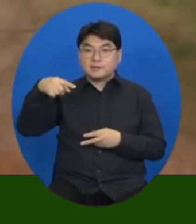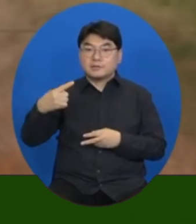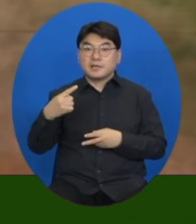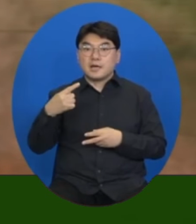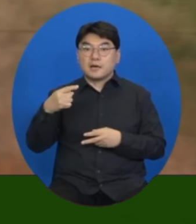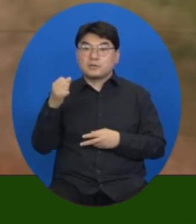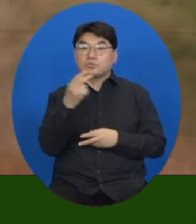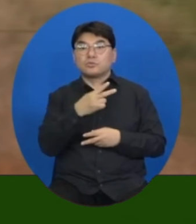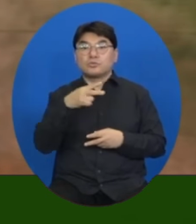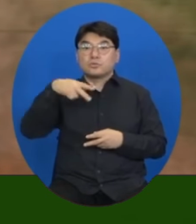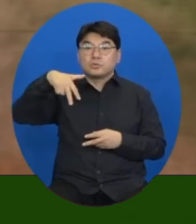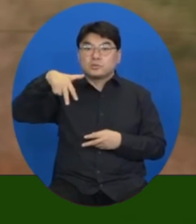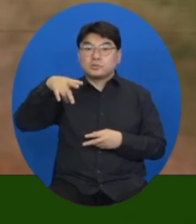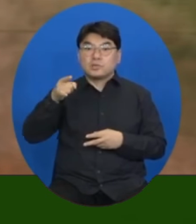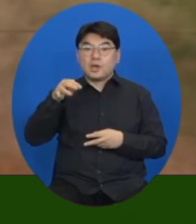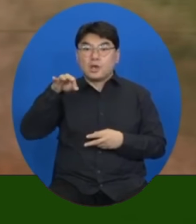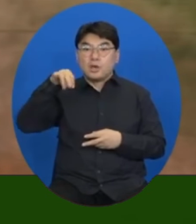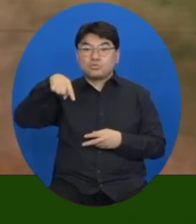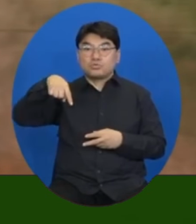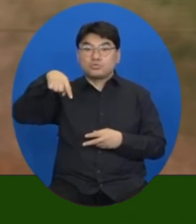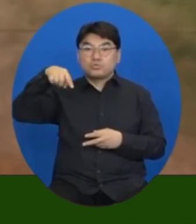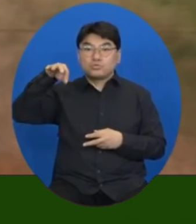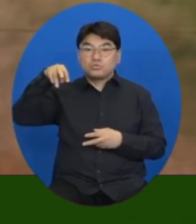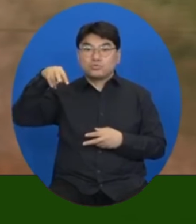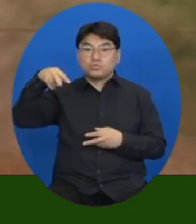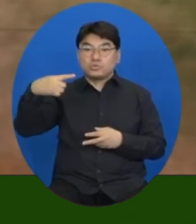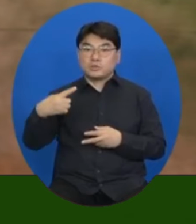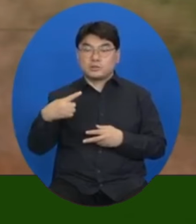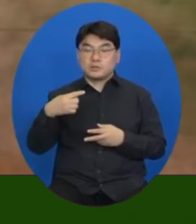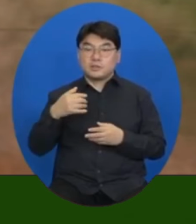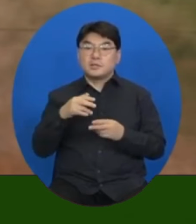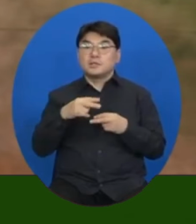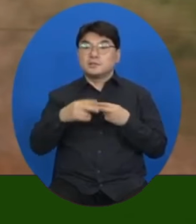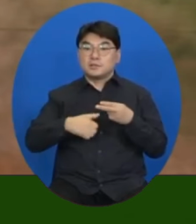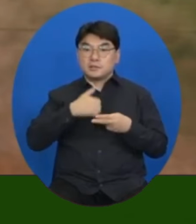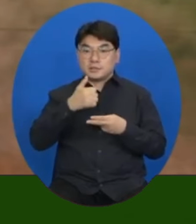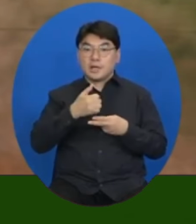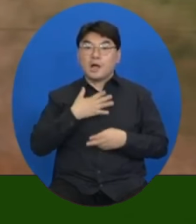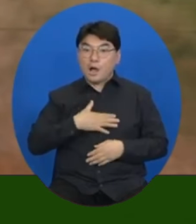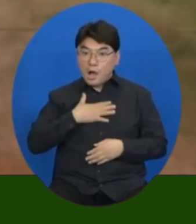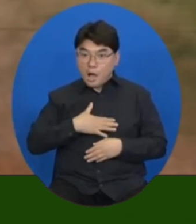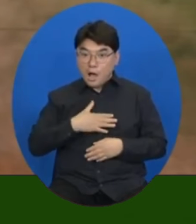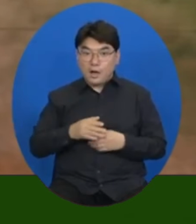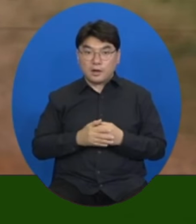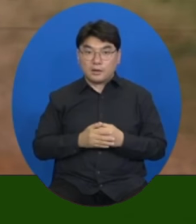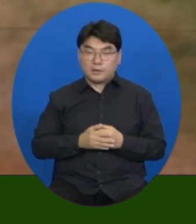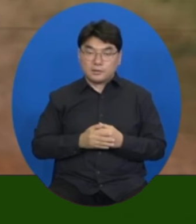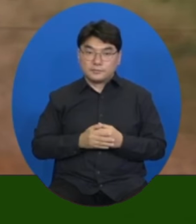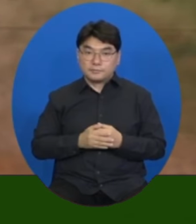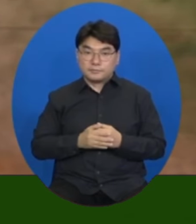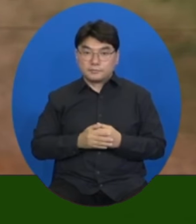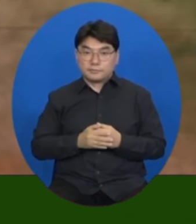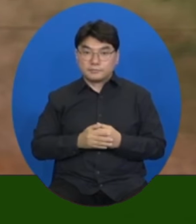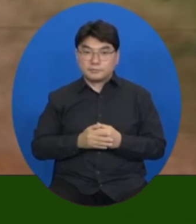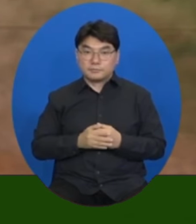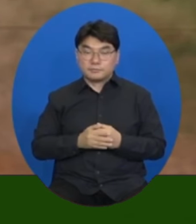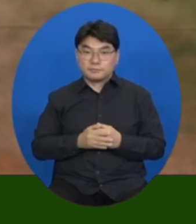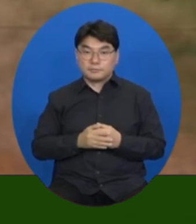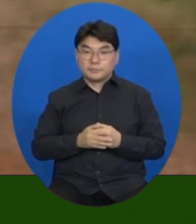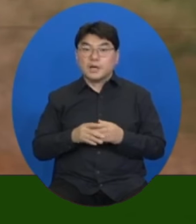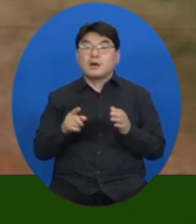아시잖아요 그런 그리스 로마의 신들을 숭배했다 말이지 그래서 다 이제 믿을 수가 있는데 조건이